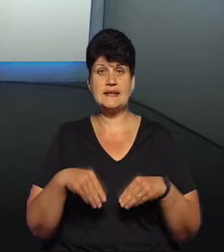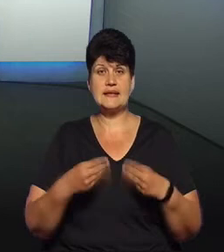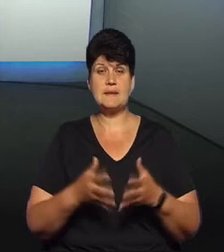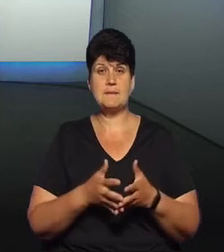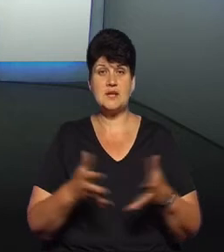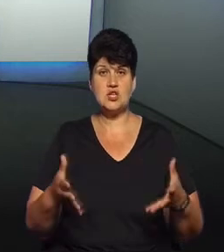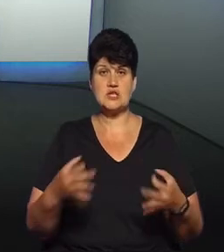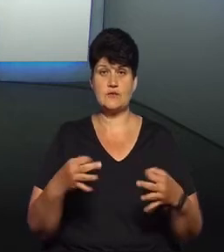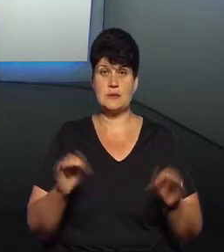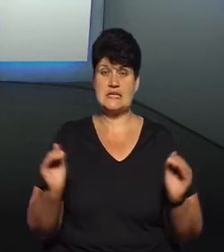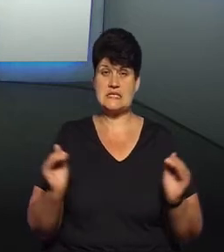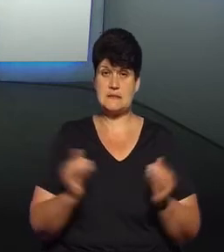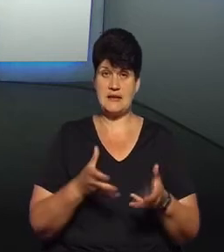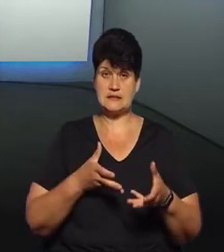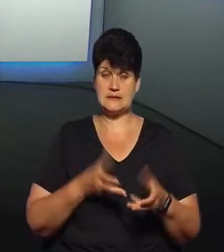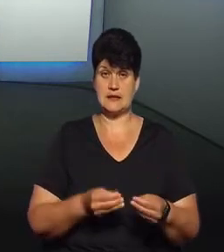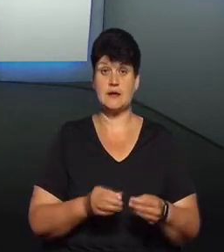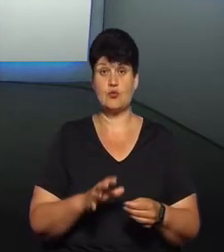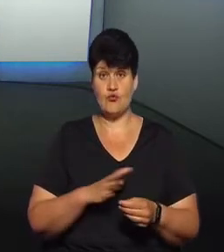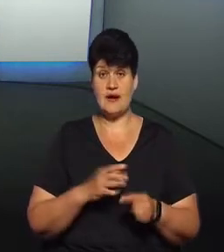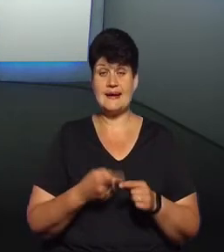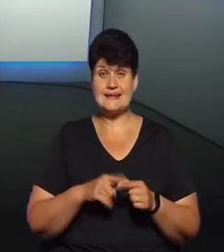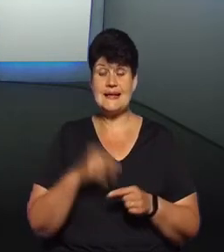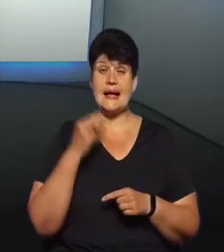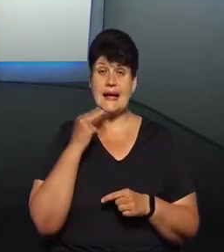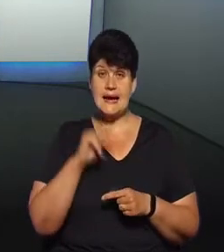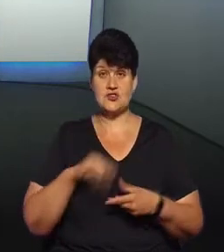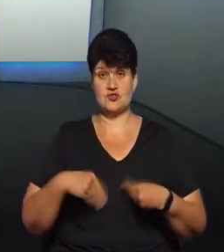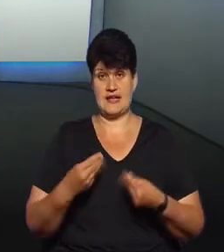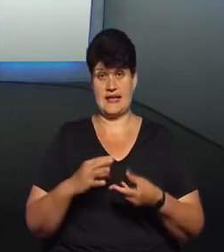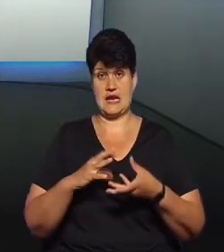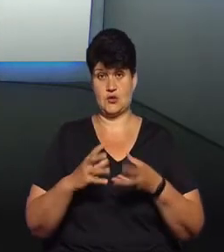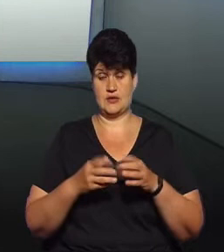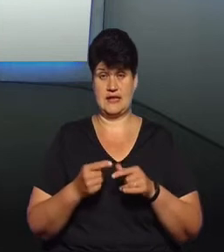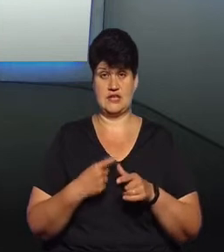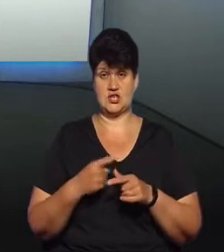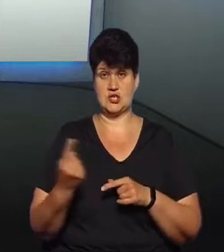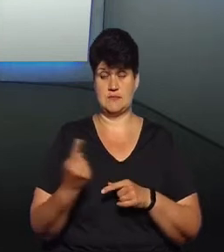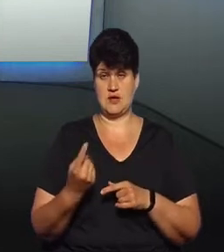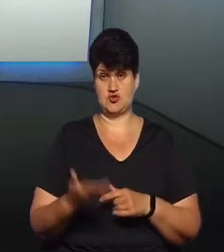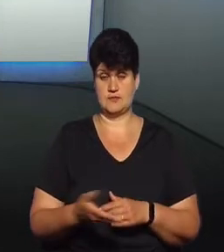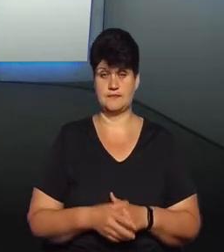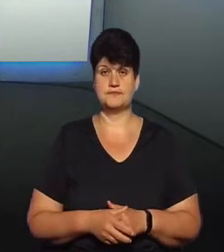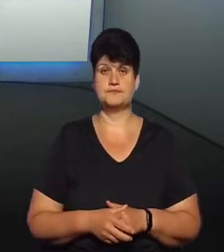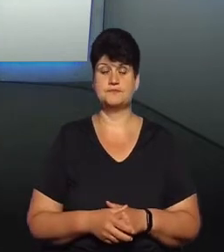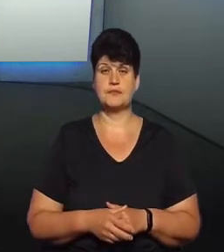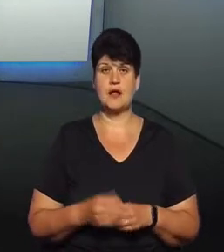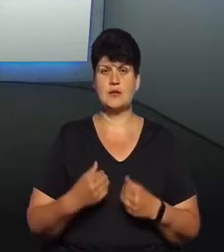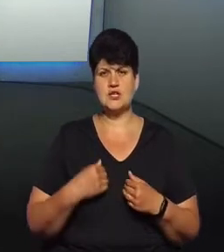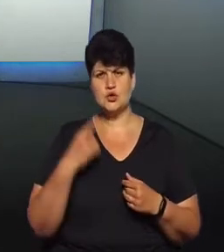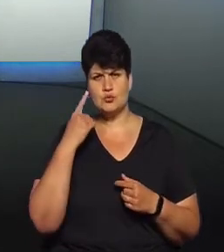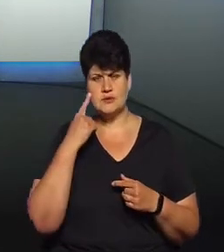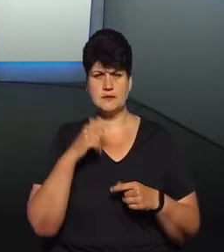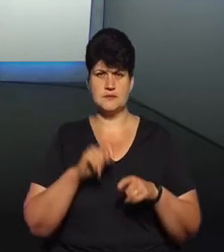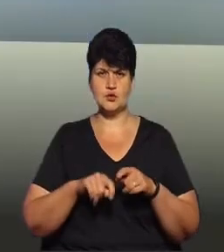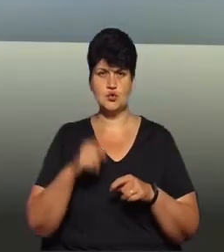І іноді це дає набагато кращі результати, ніж ось цей перший підхід. Ми можемо наші думки звірити з думкою глядачів. Маємо таку нагоду,